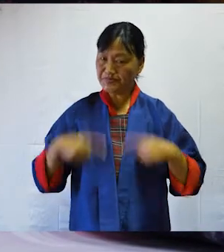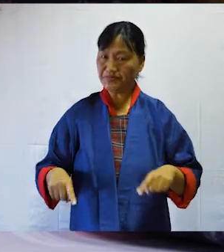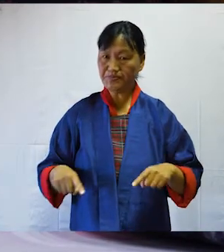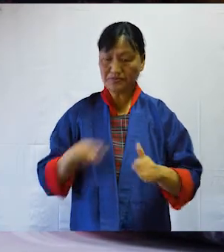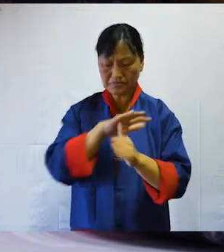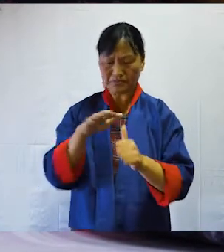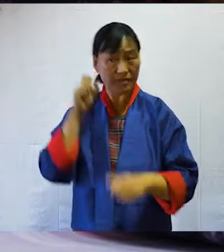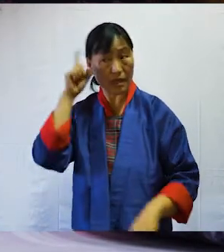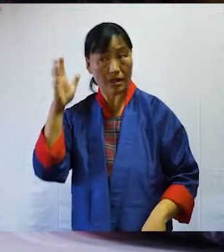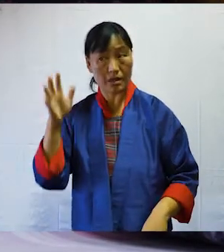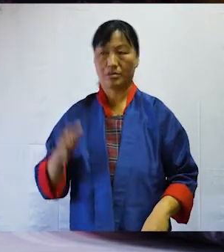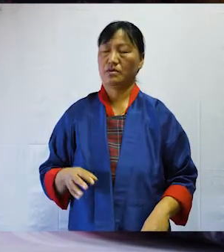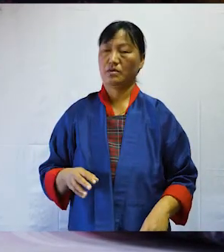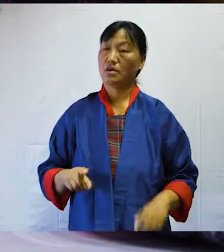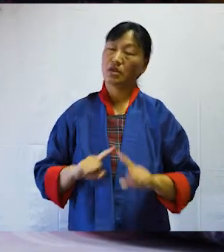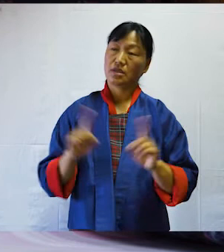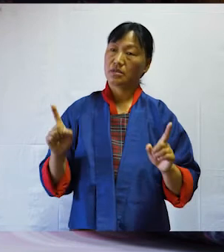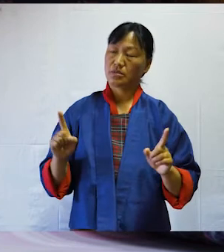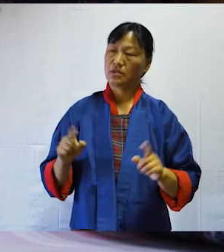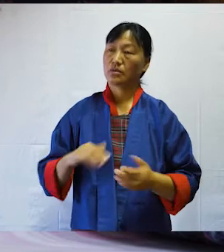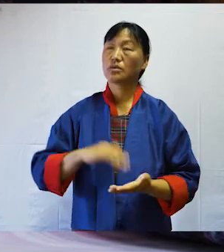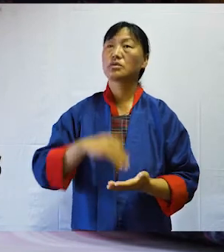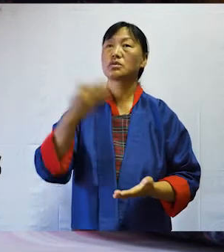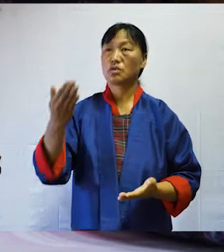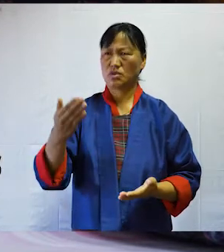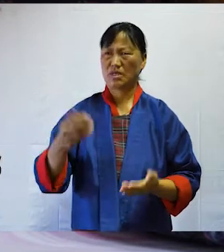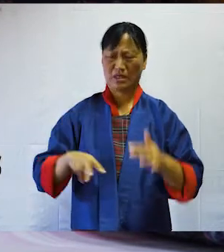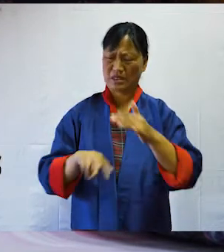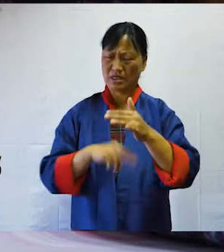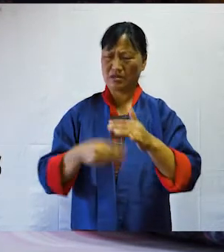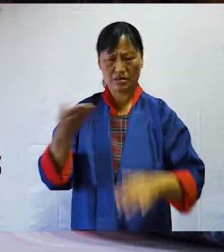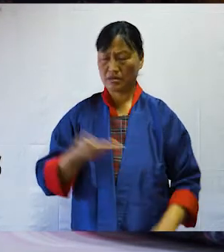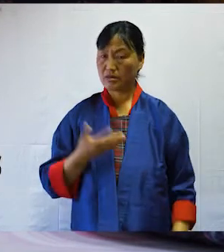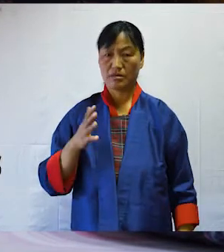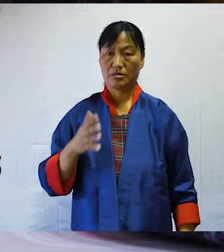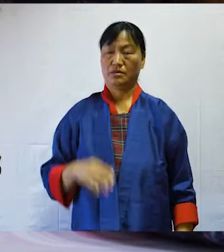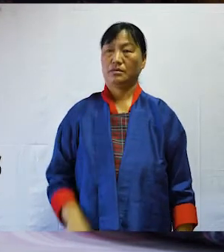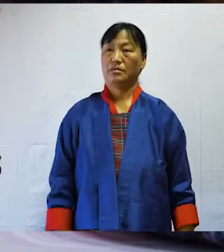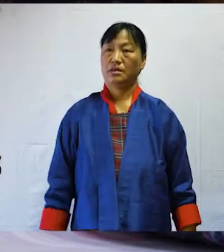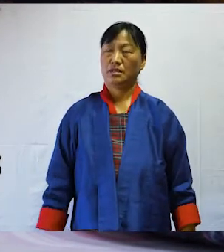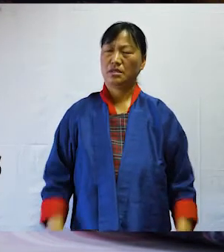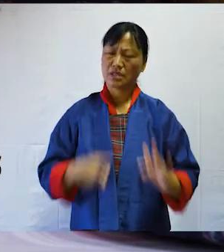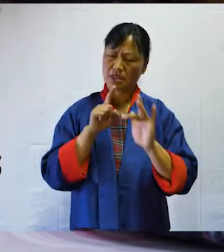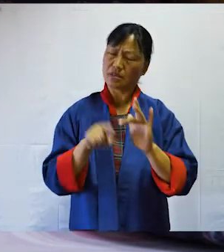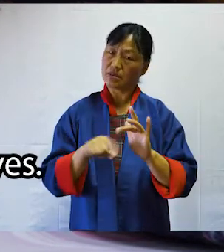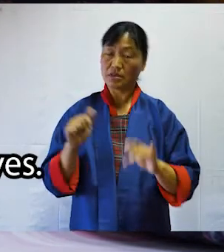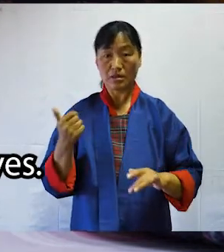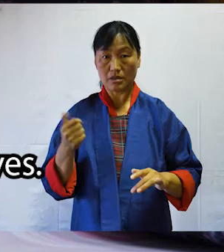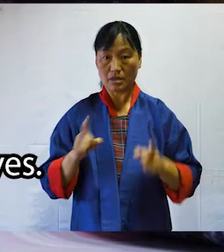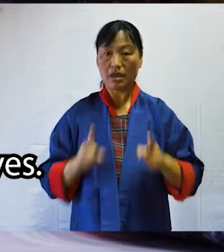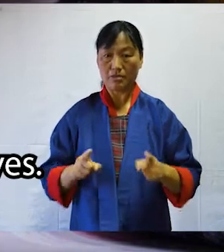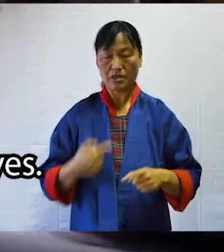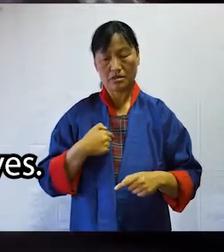भएर उनीहरूलाई मान्छेले उनीहरूको बिहेभियर बुझ्दैन कि त्यो भएर उनीहरूलाई पछि गएर कामहरू पाउनु जबहरू पाउनु पनि